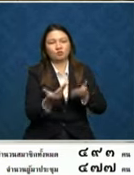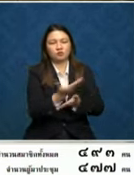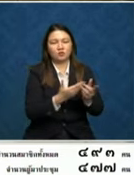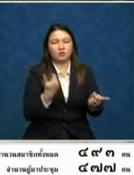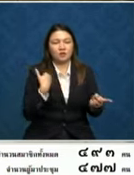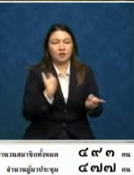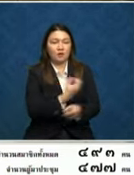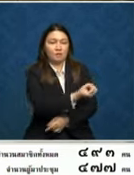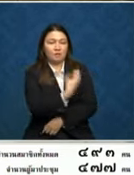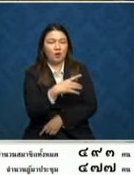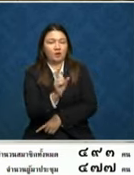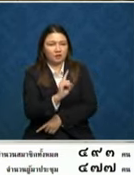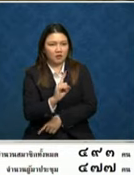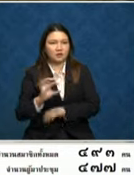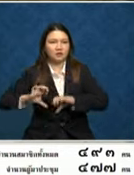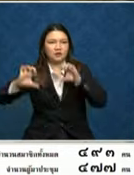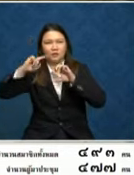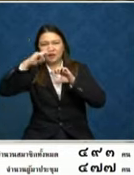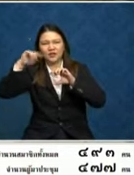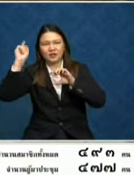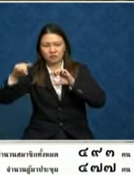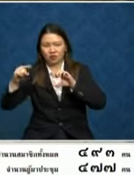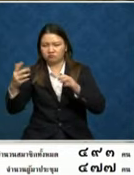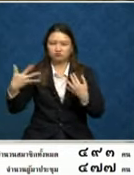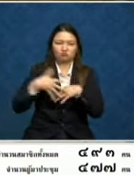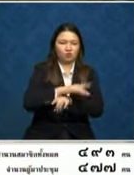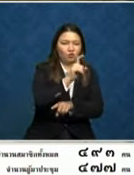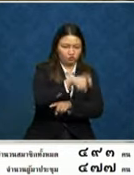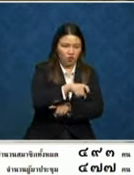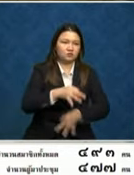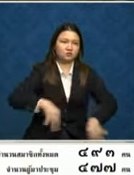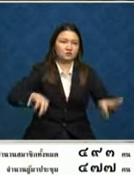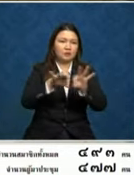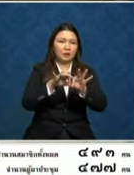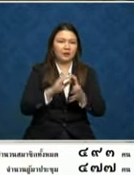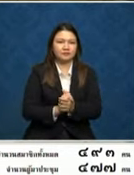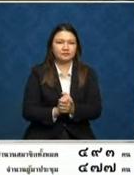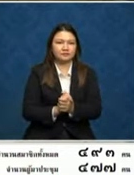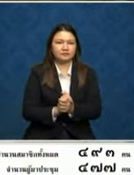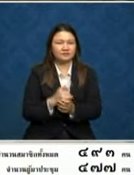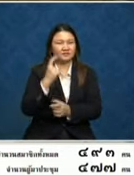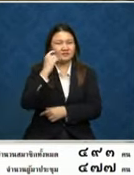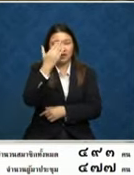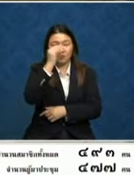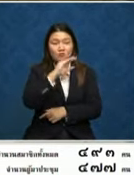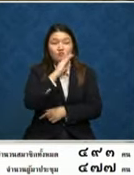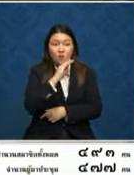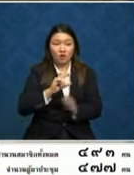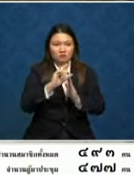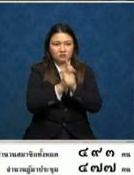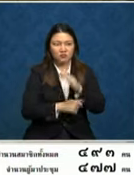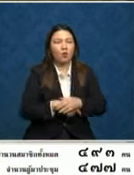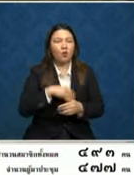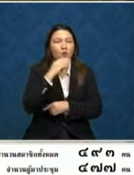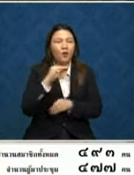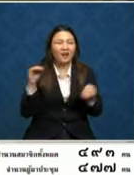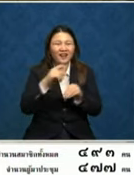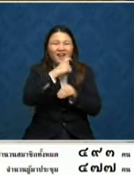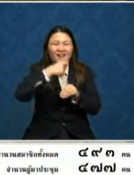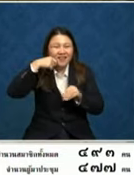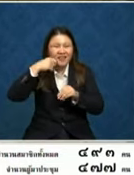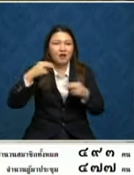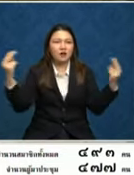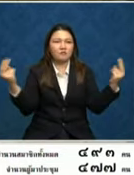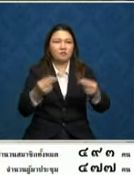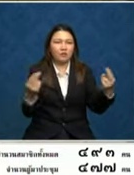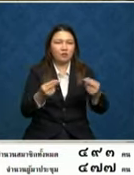ว่ารัฐบาลไทยน่าจะมีส่วนเกี่ยวข้องยังไงถ้าหากเขาลบกันหน้าแรงนี้ประ